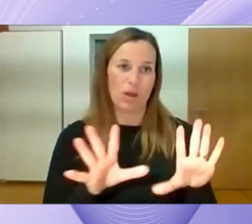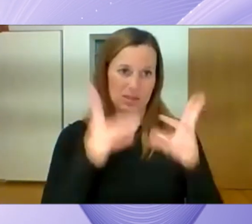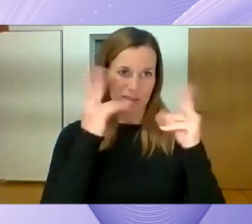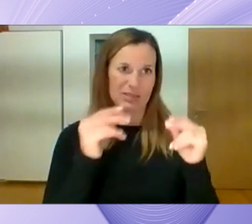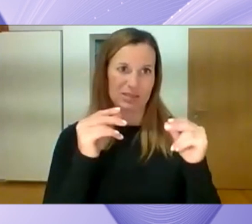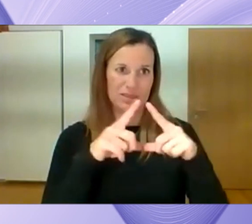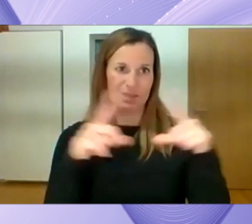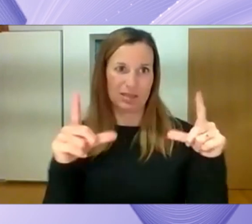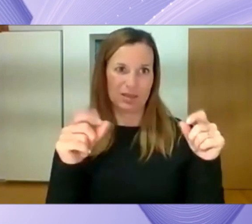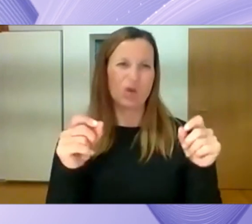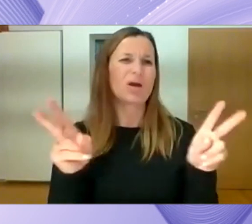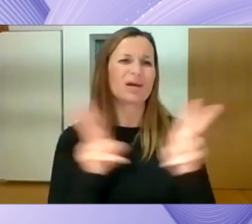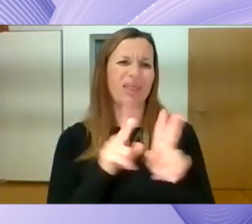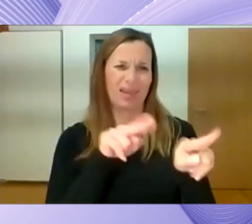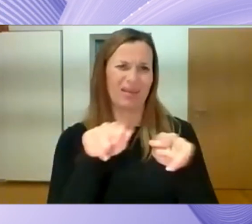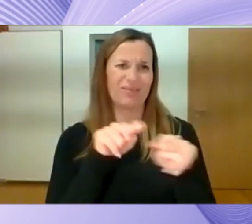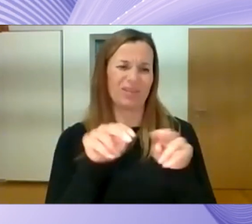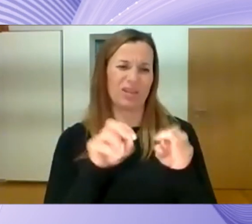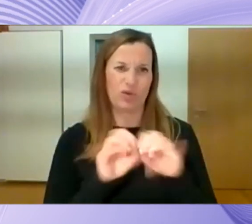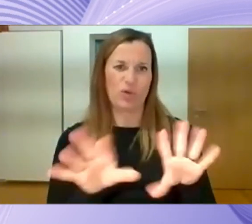en kratek filmček,